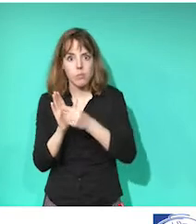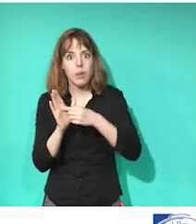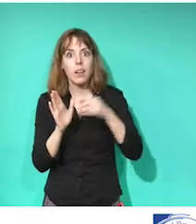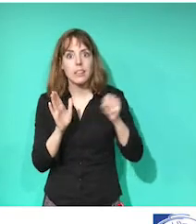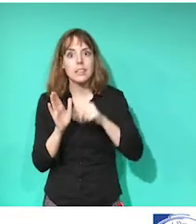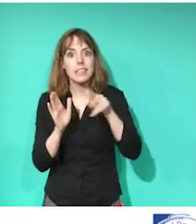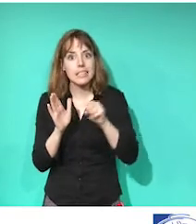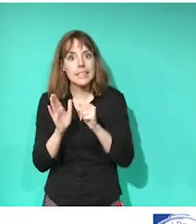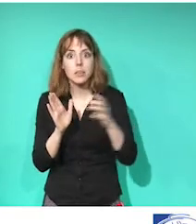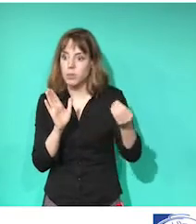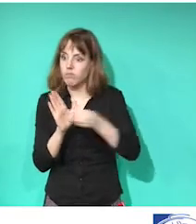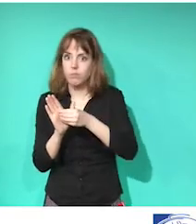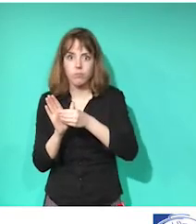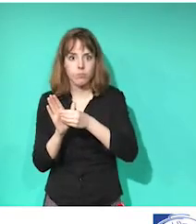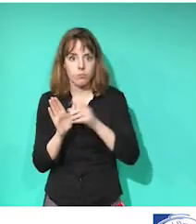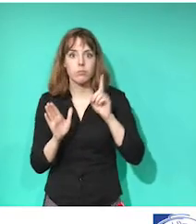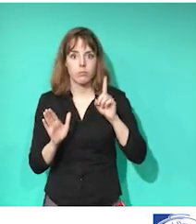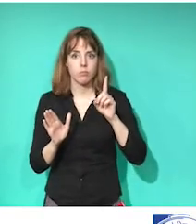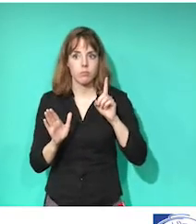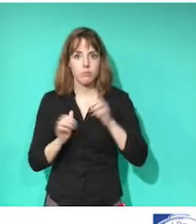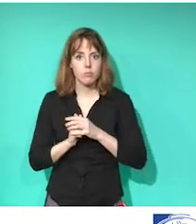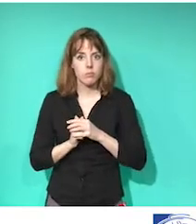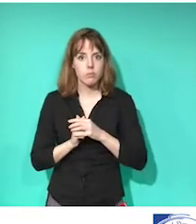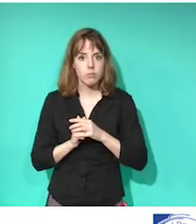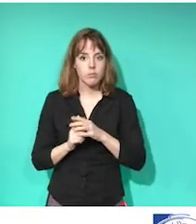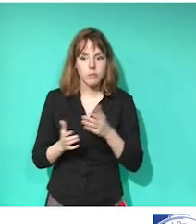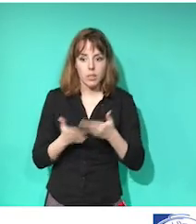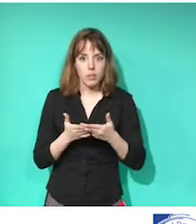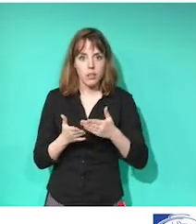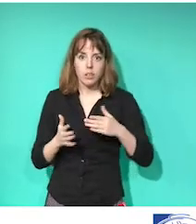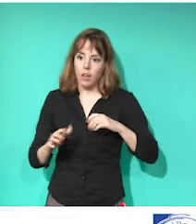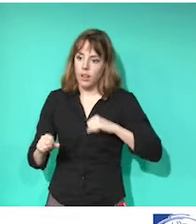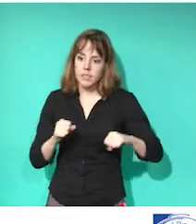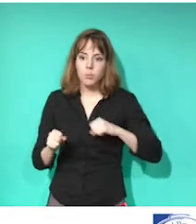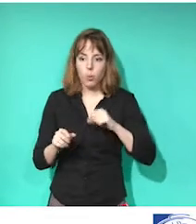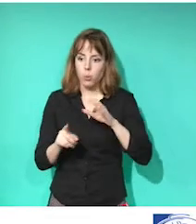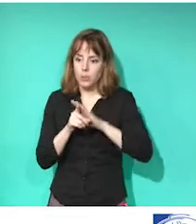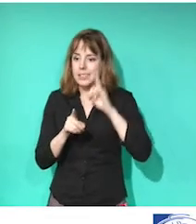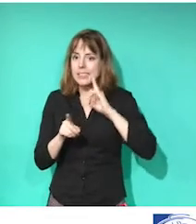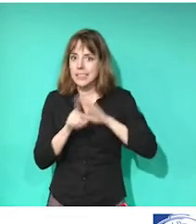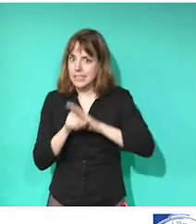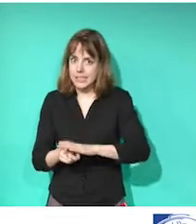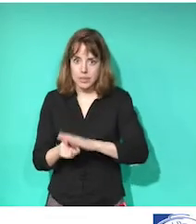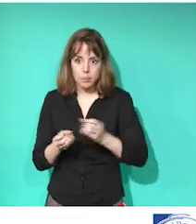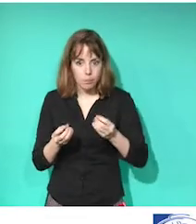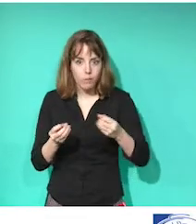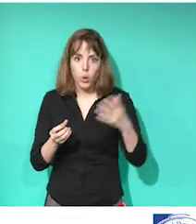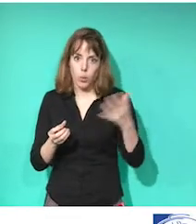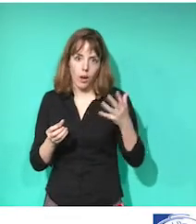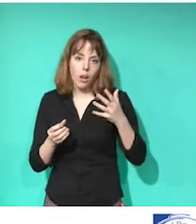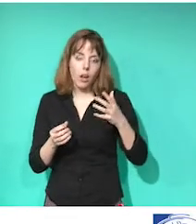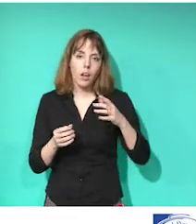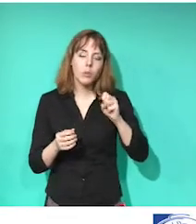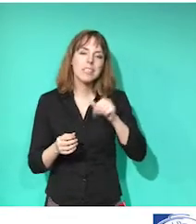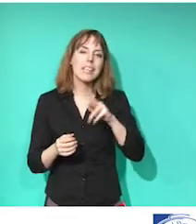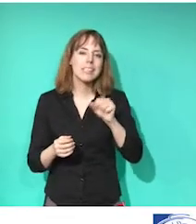donc l'agissement sexiste désormais, hein, un agissement à raison du sexe qui a pour objet ou pour effet de porter atteinte à la dignité d'une